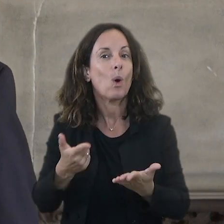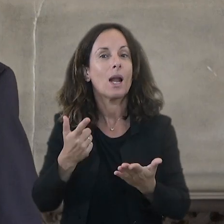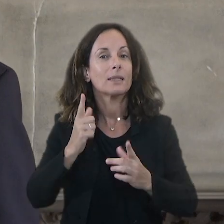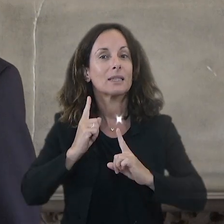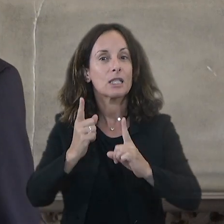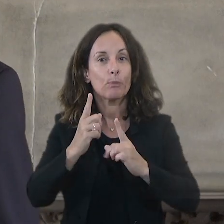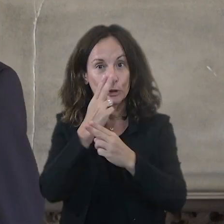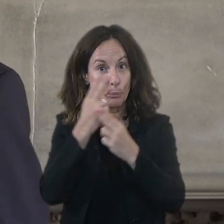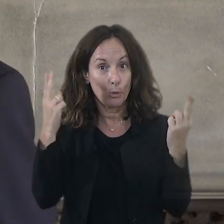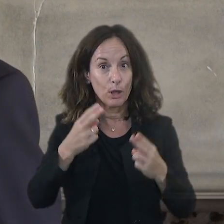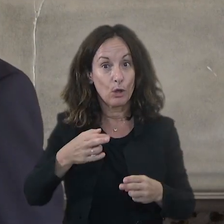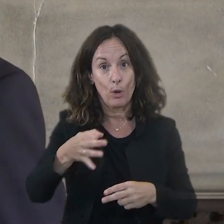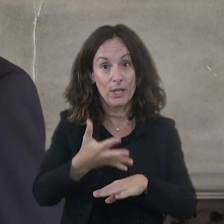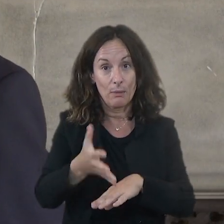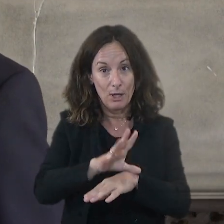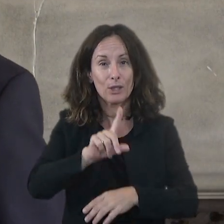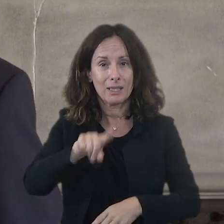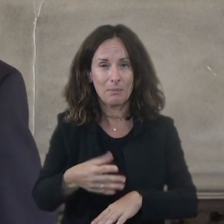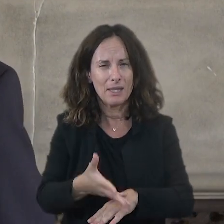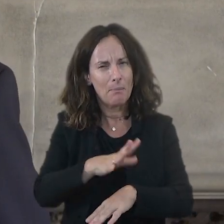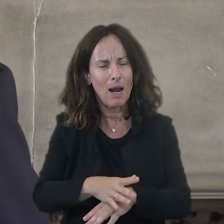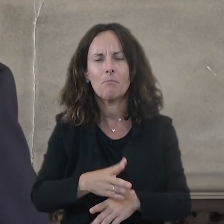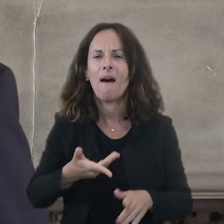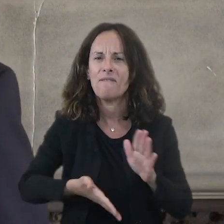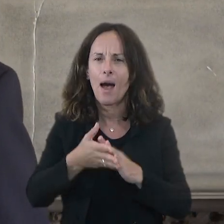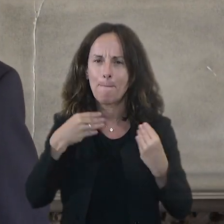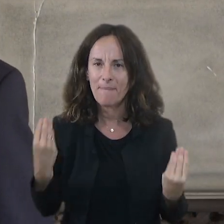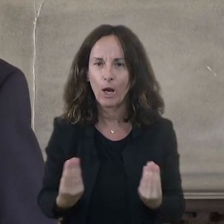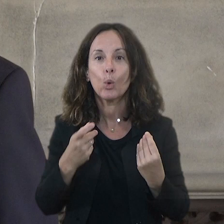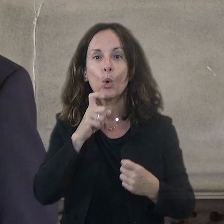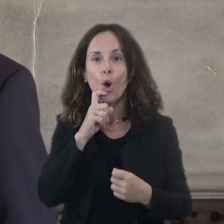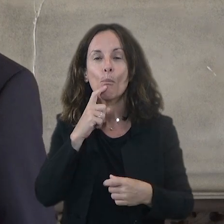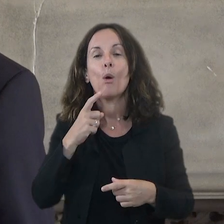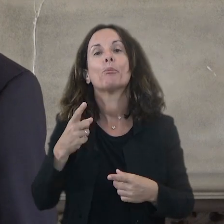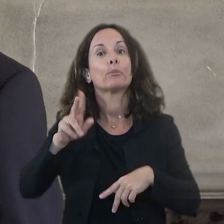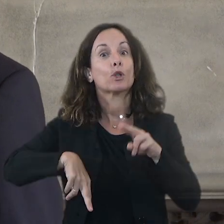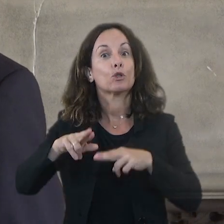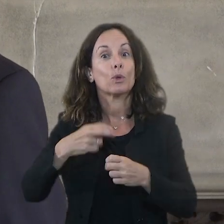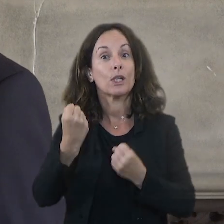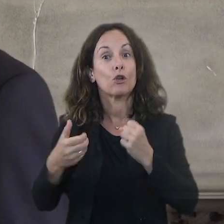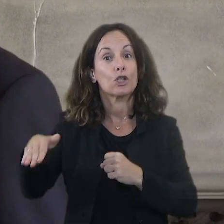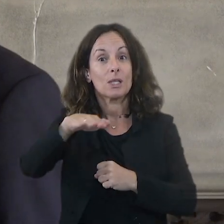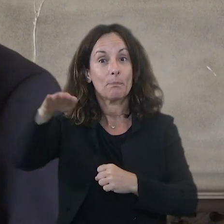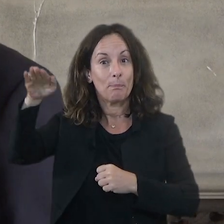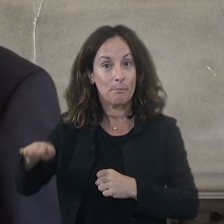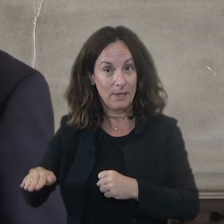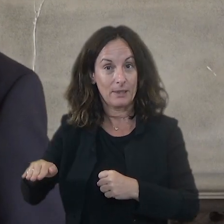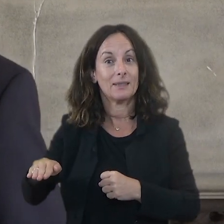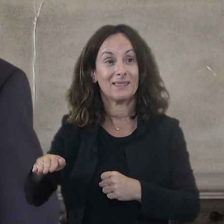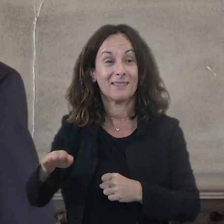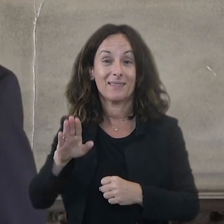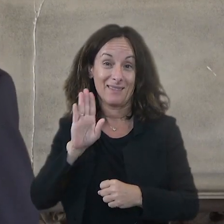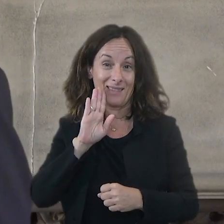transport públic de l'illa de Mallorca, però concretament també de la ciutat de Palma. Farem pàrquings dissuasoris, com molt bé